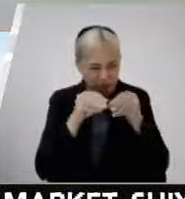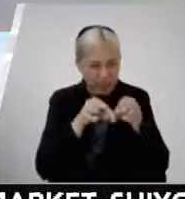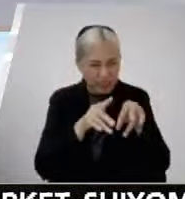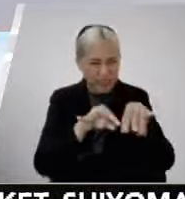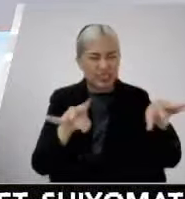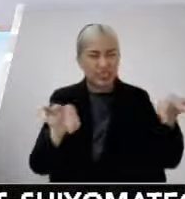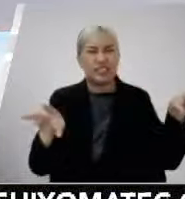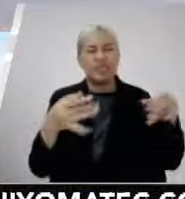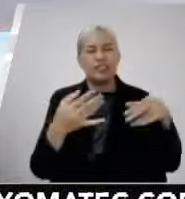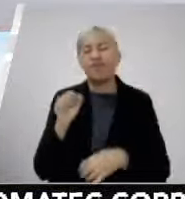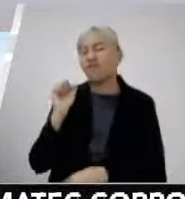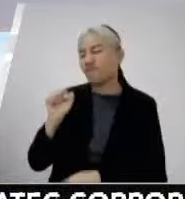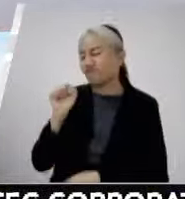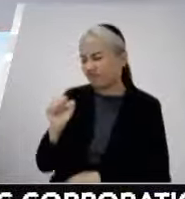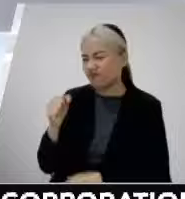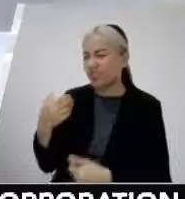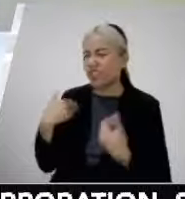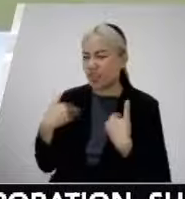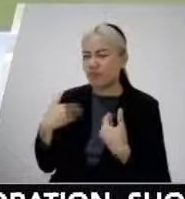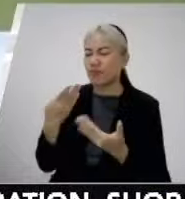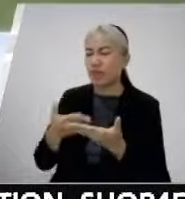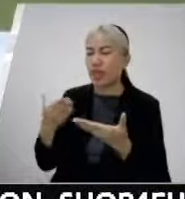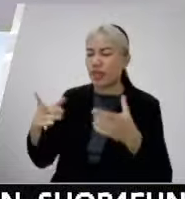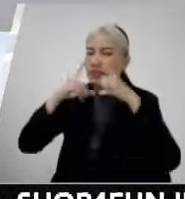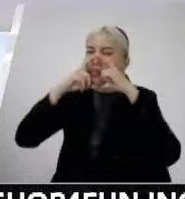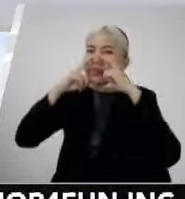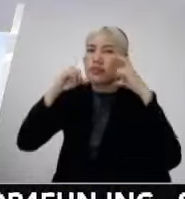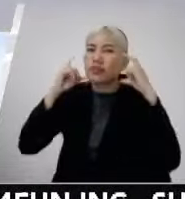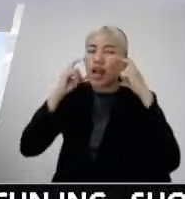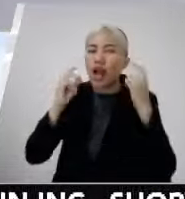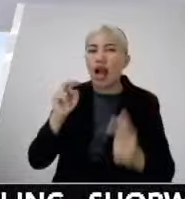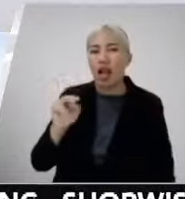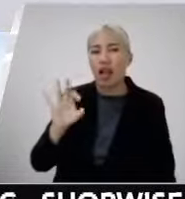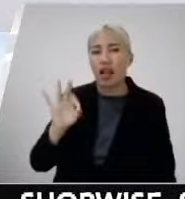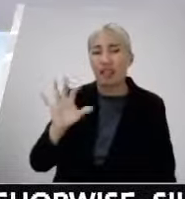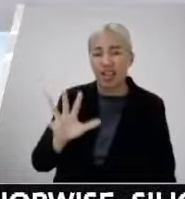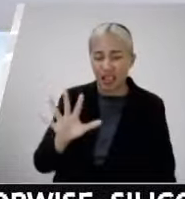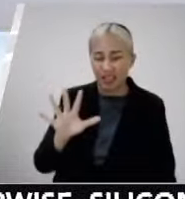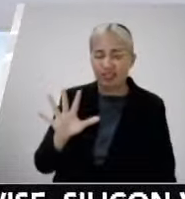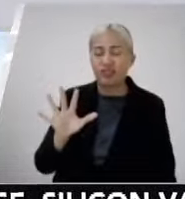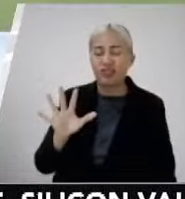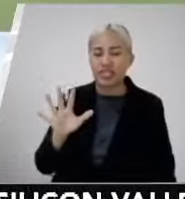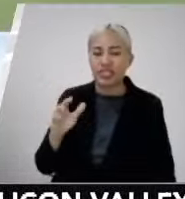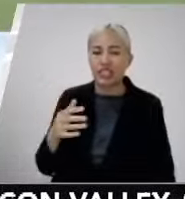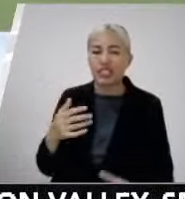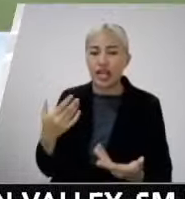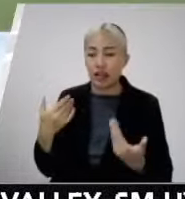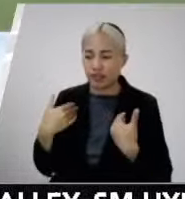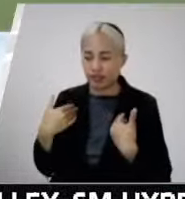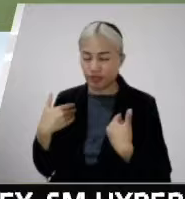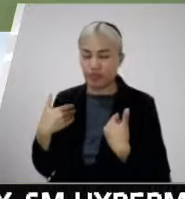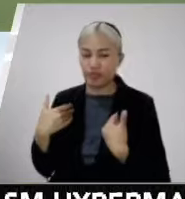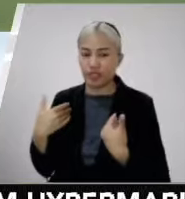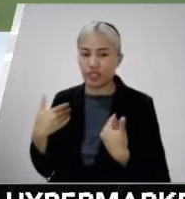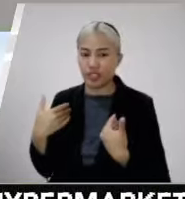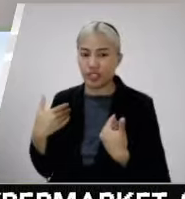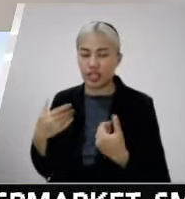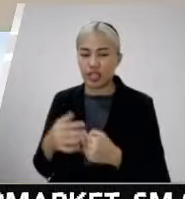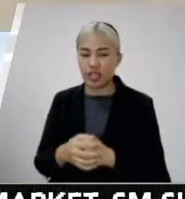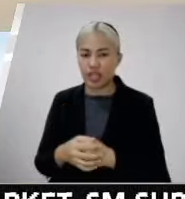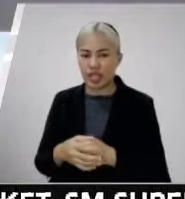mga nag-pledge na magbigay ng assistance, nagtatanong ano yung mga priority natin. N95 mask